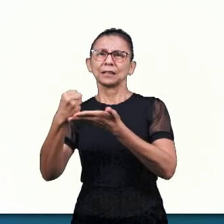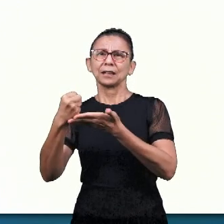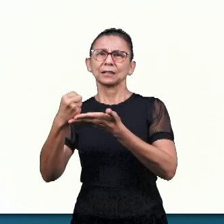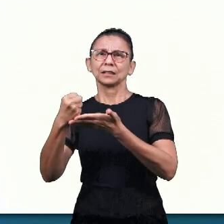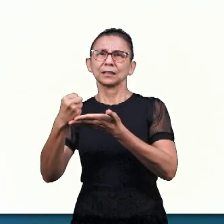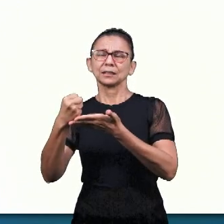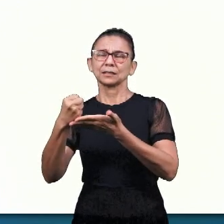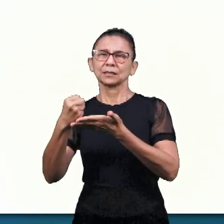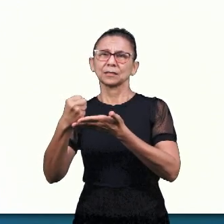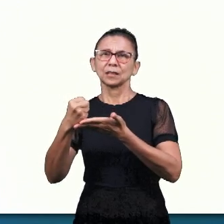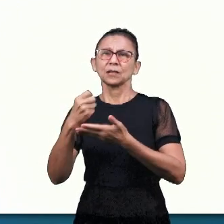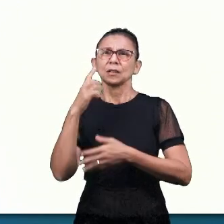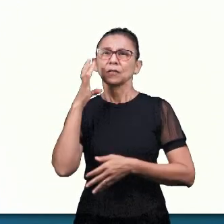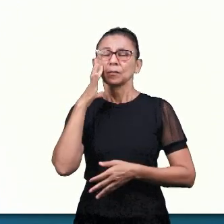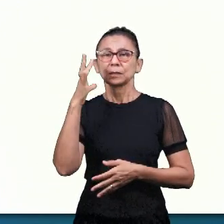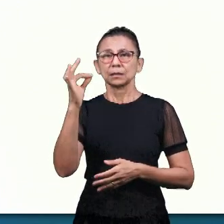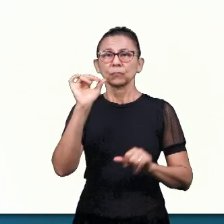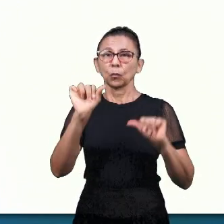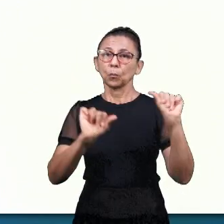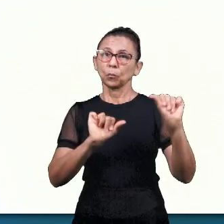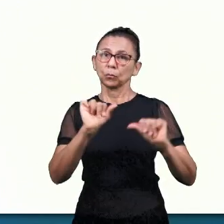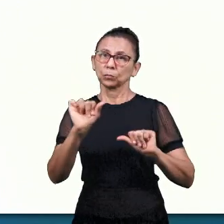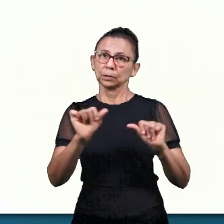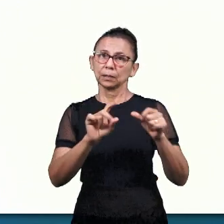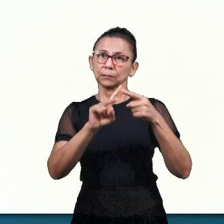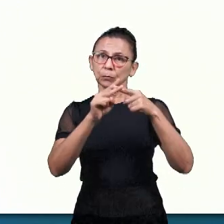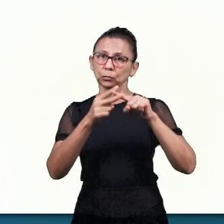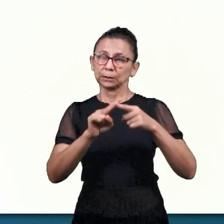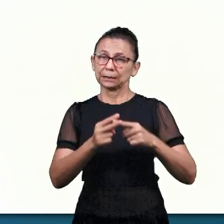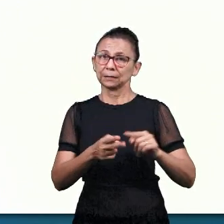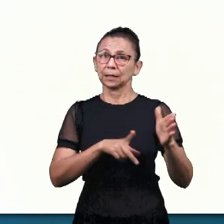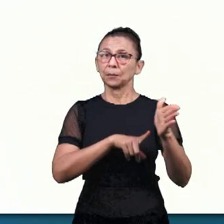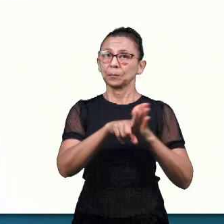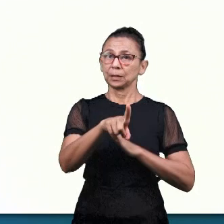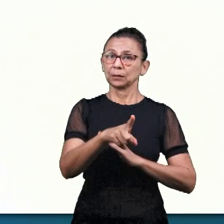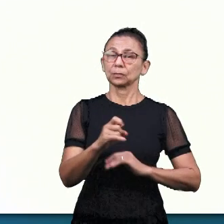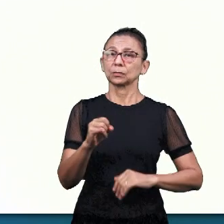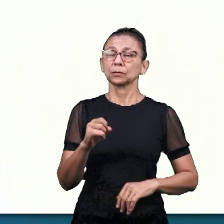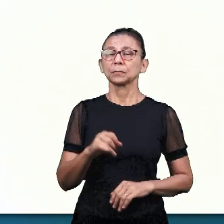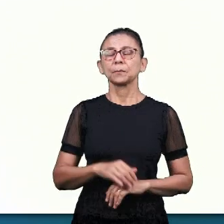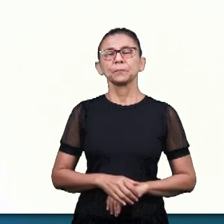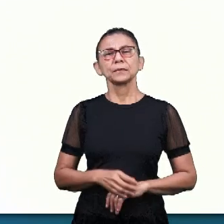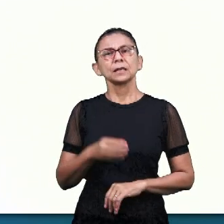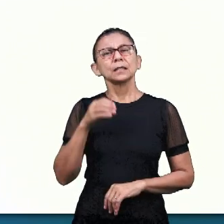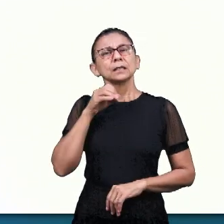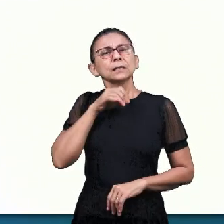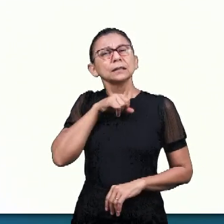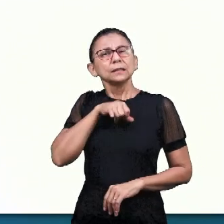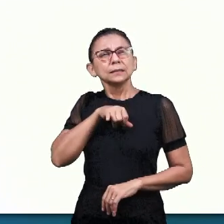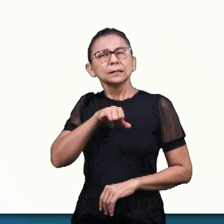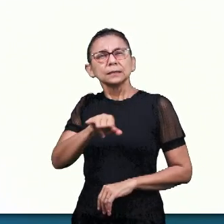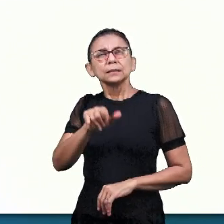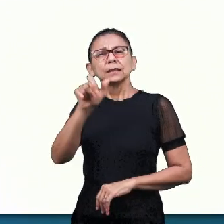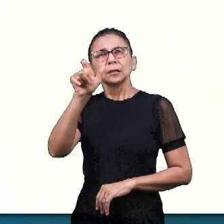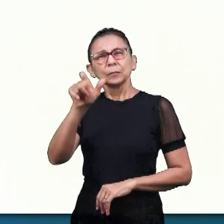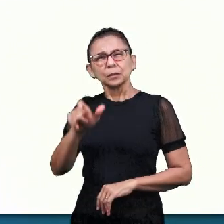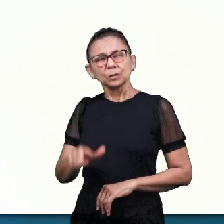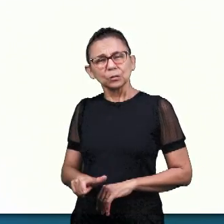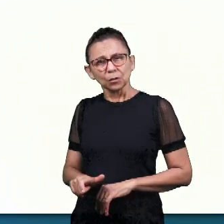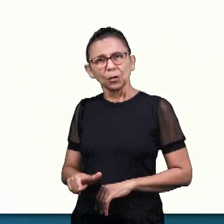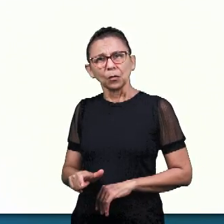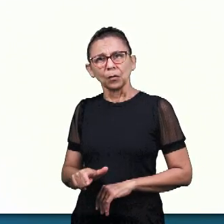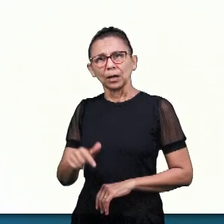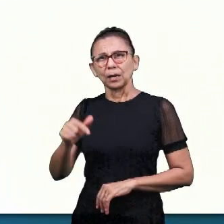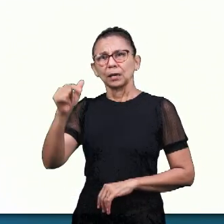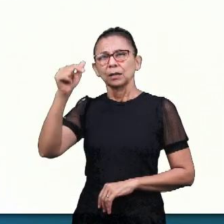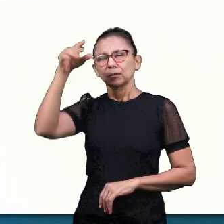l'enlèvement. Donc la question dit, même qu'elle ait rejeté le Saint-Esprit, l'Église qui n'a pas été enlevée avant